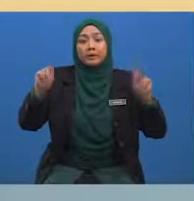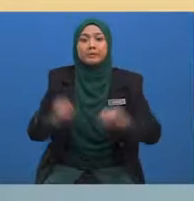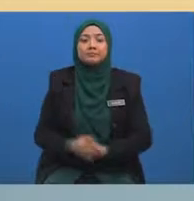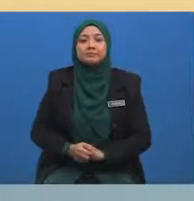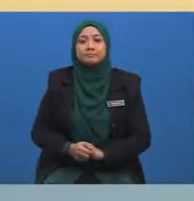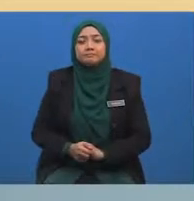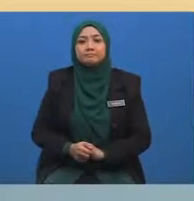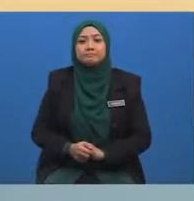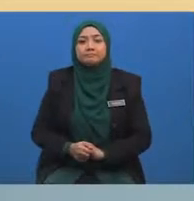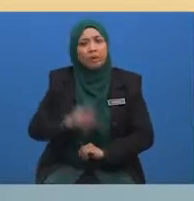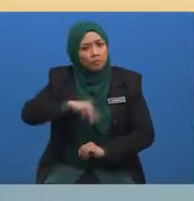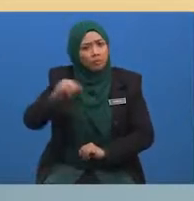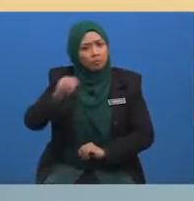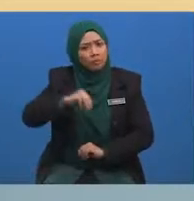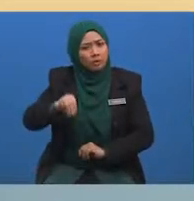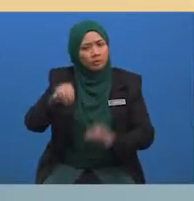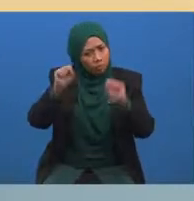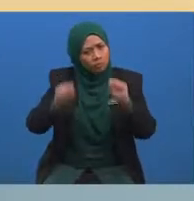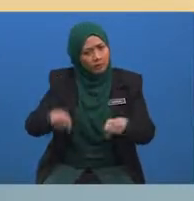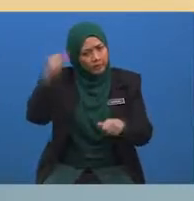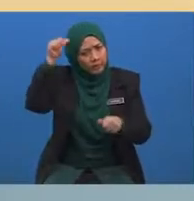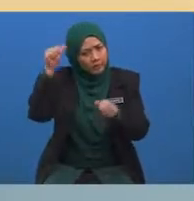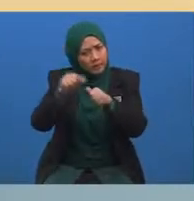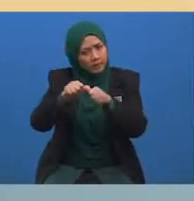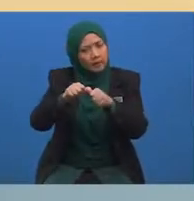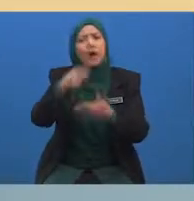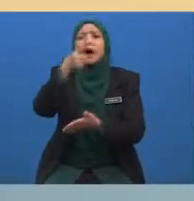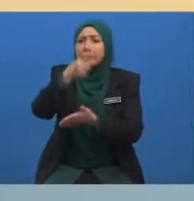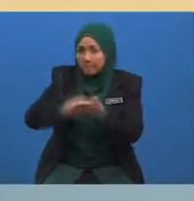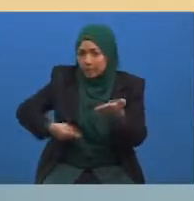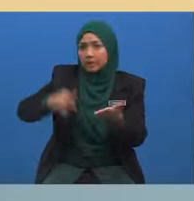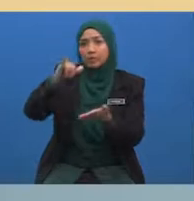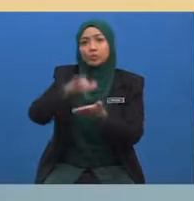Murid-murid masih ingat lagi apa itu nombor perdana?